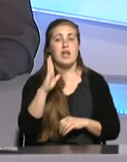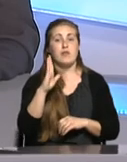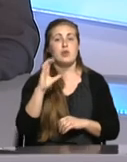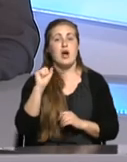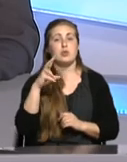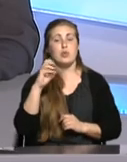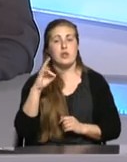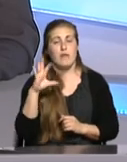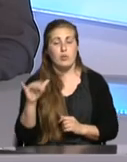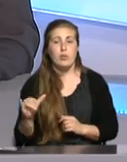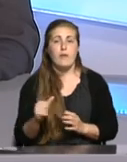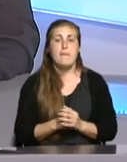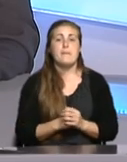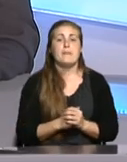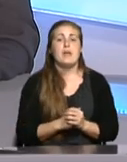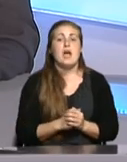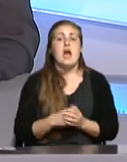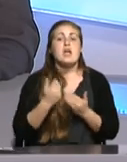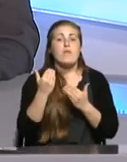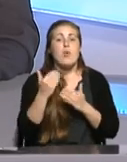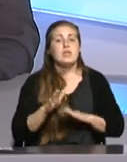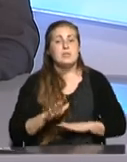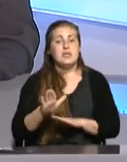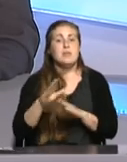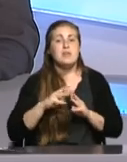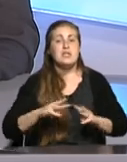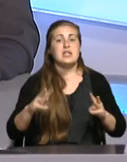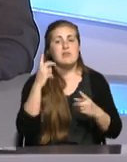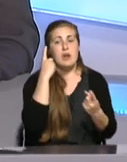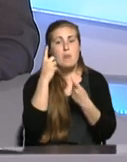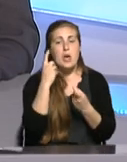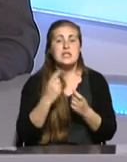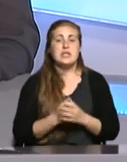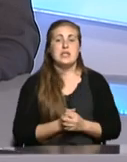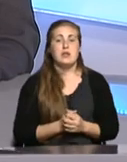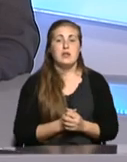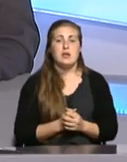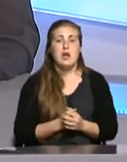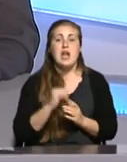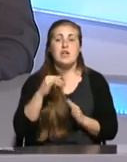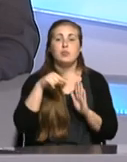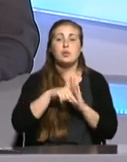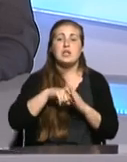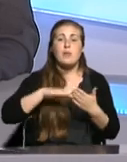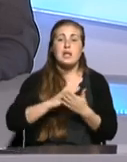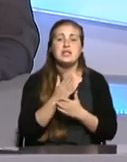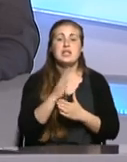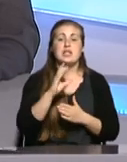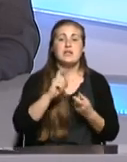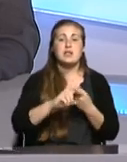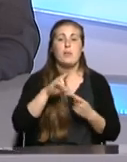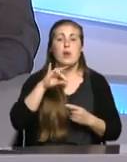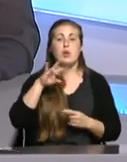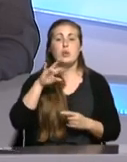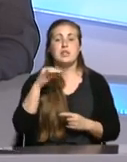аксёнова его заместителю министру информацией и внутренней политики связи полонскому до миллиона